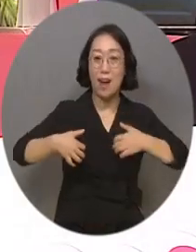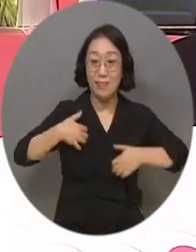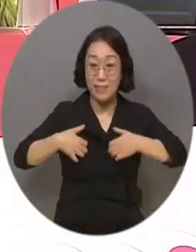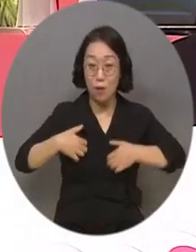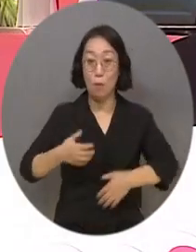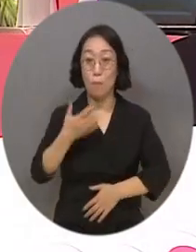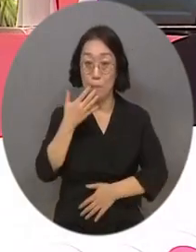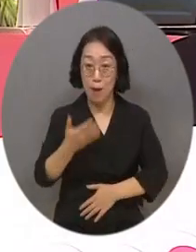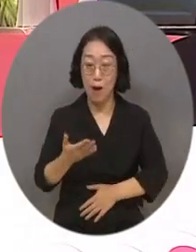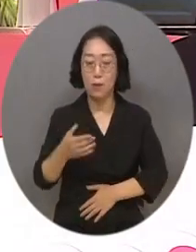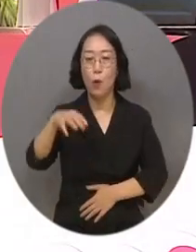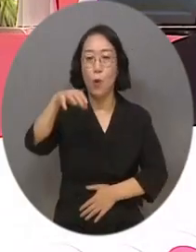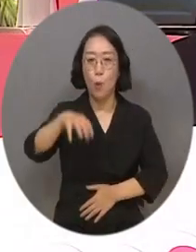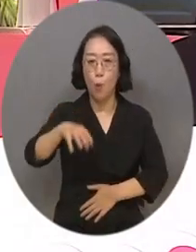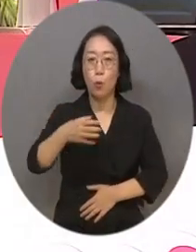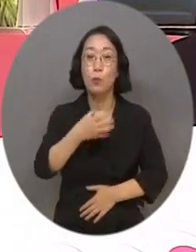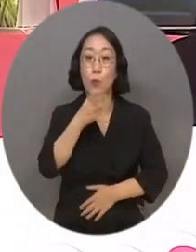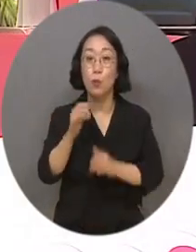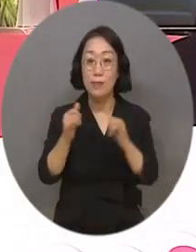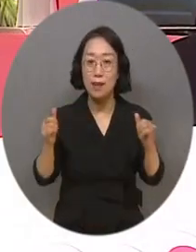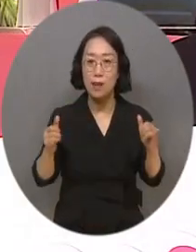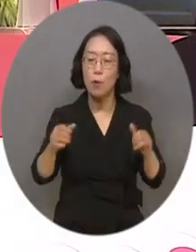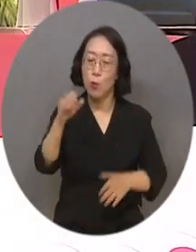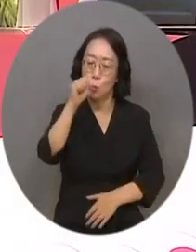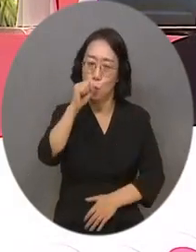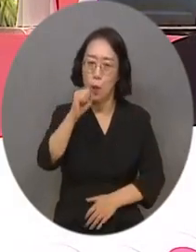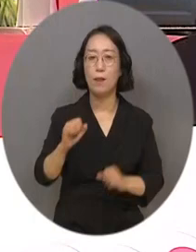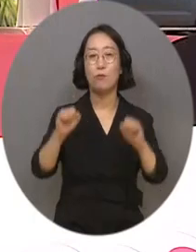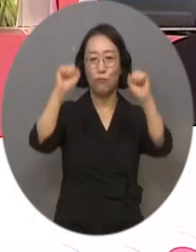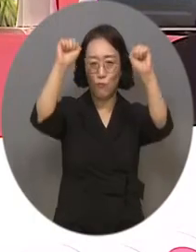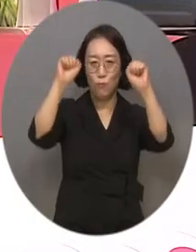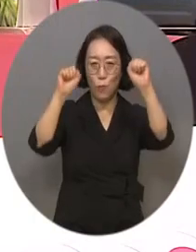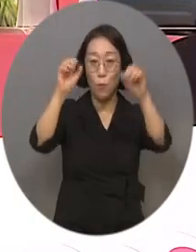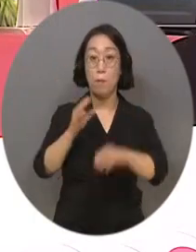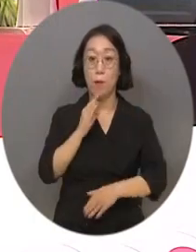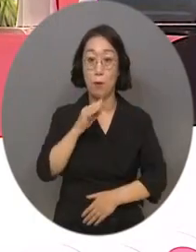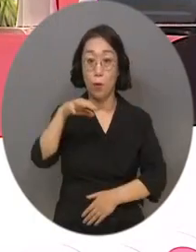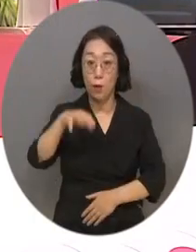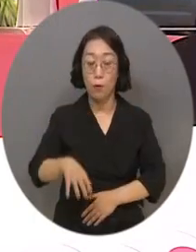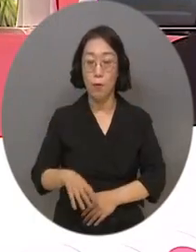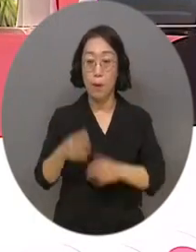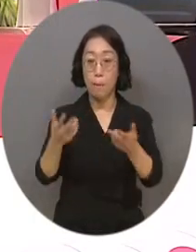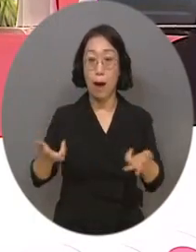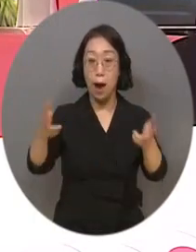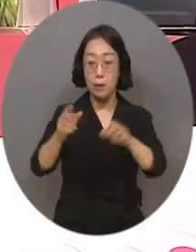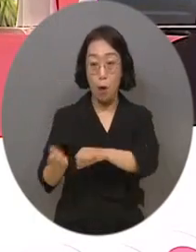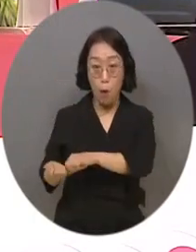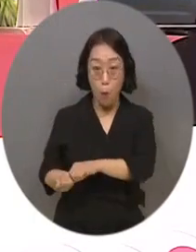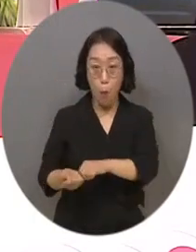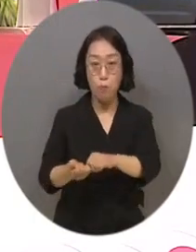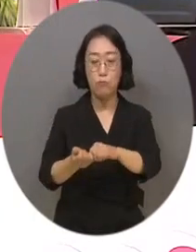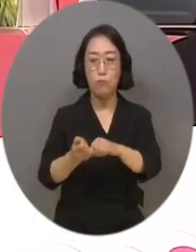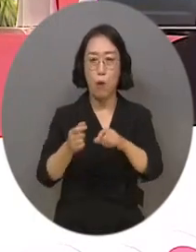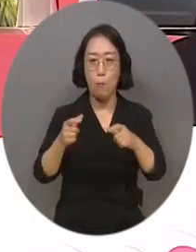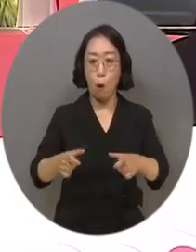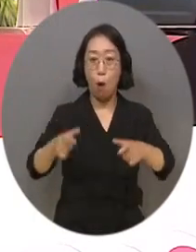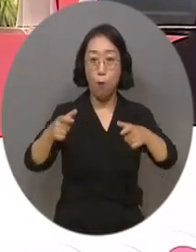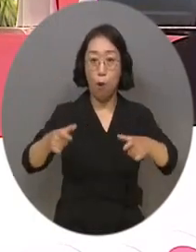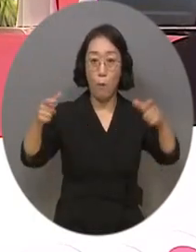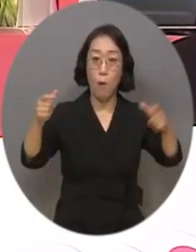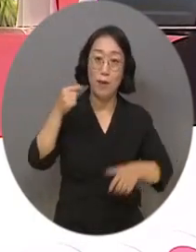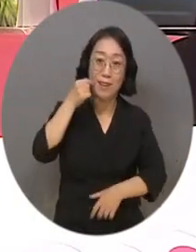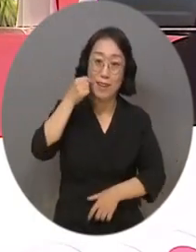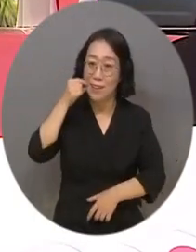있기 때문에 노인들이 선호하는 운동이고 그래서 지금은 파크골프가 엄청 부흥을